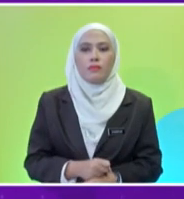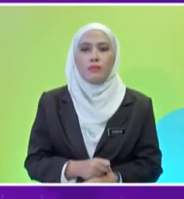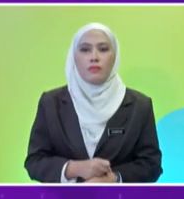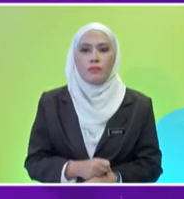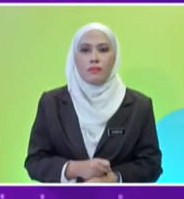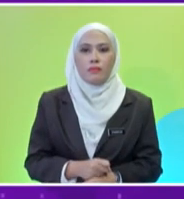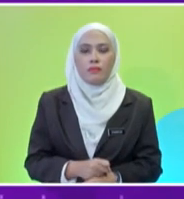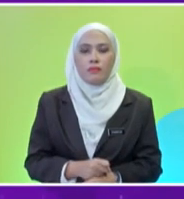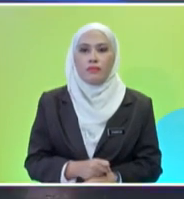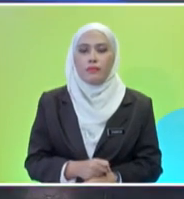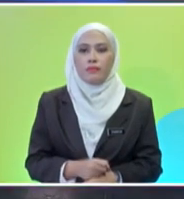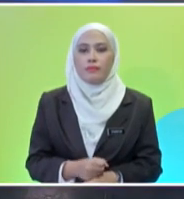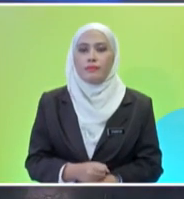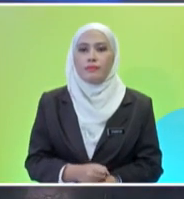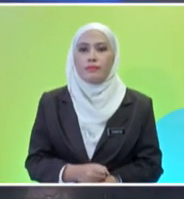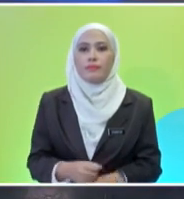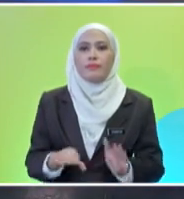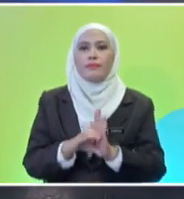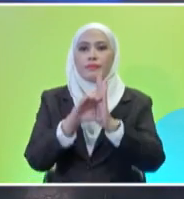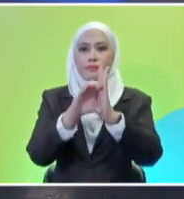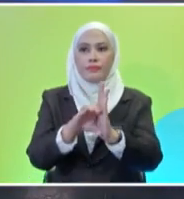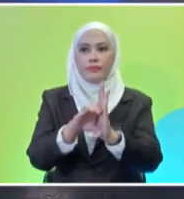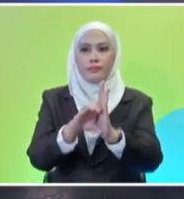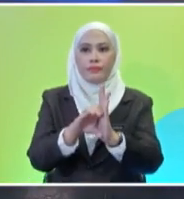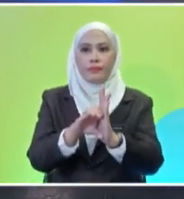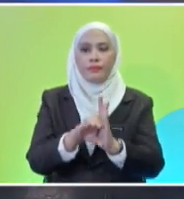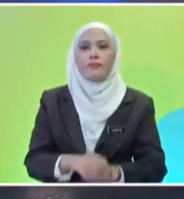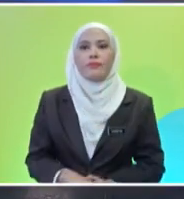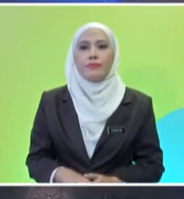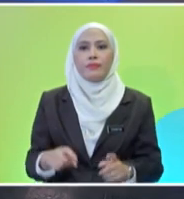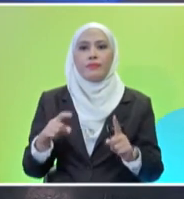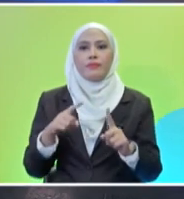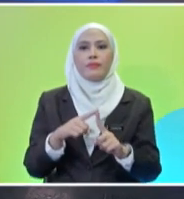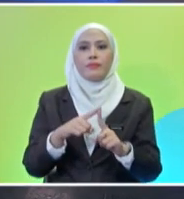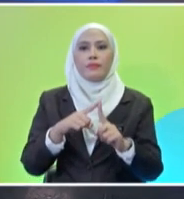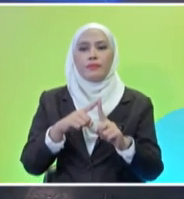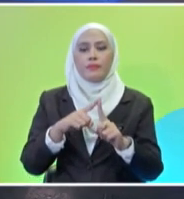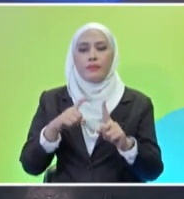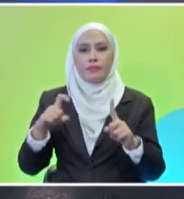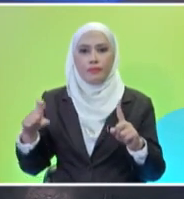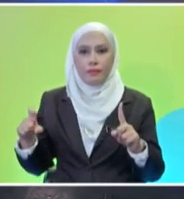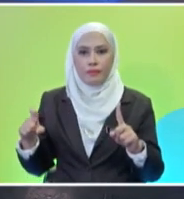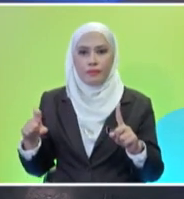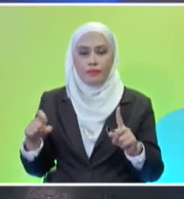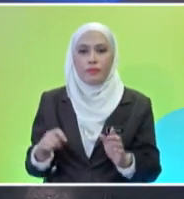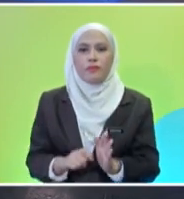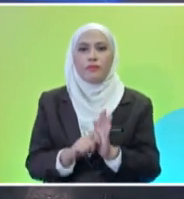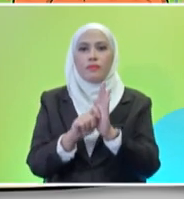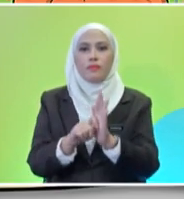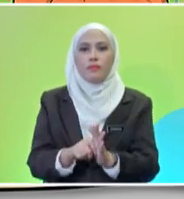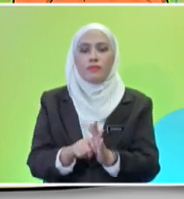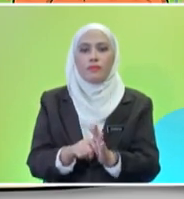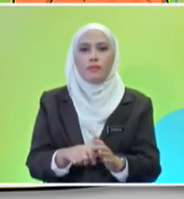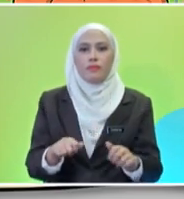baik contohnya ah dari eh dari untuk menunjukkan arah tempat dan massa